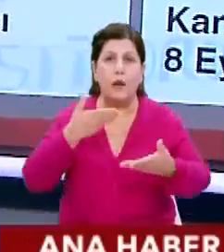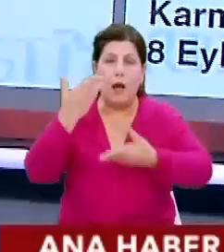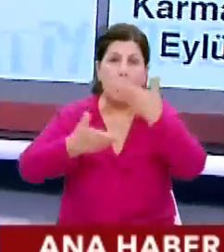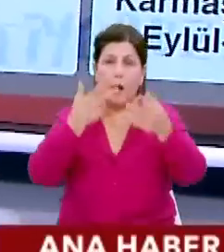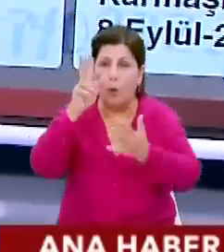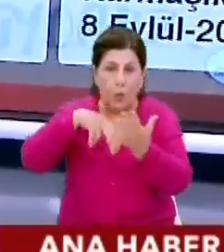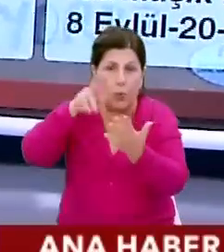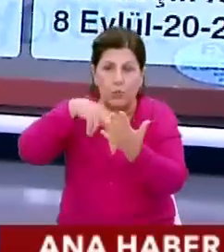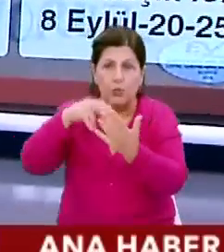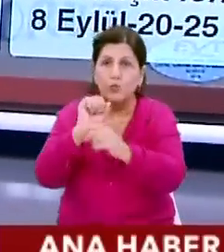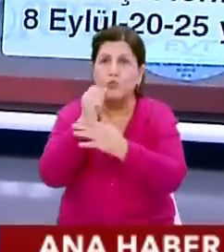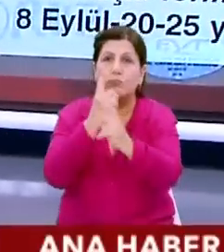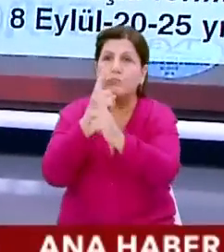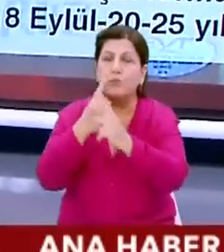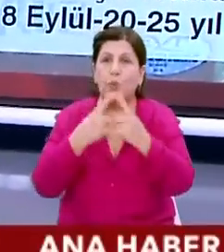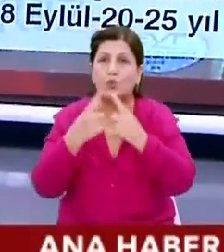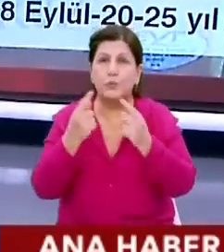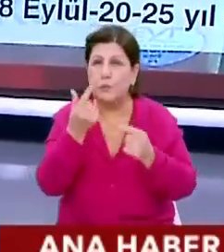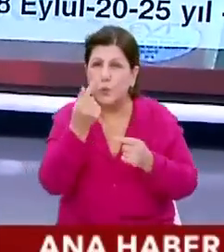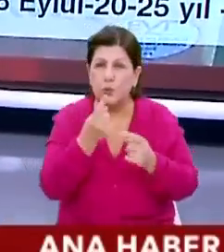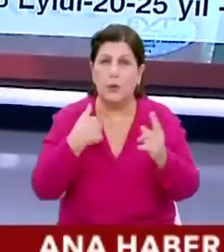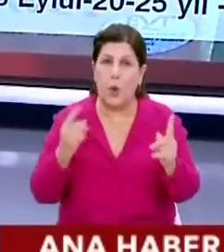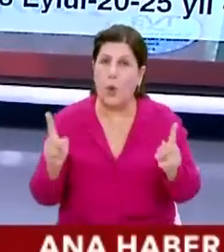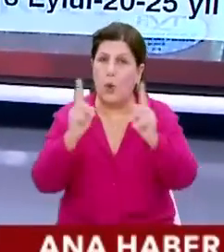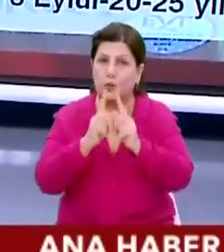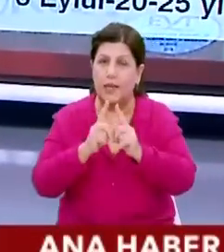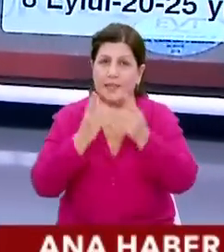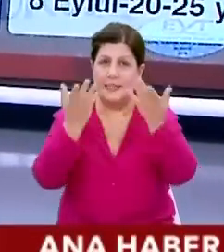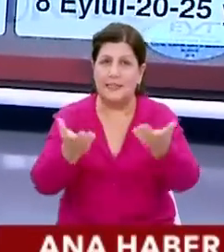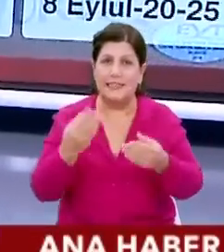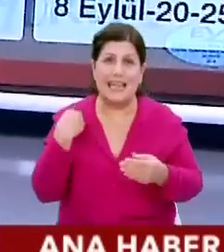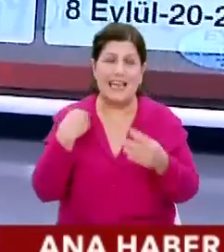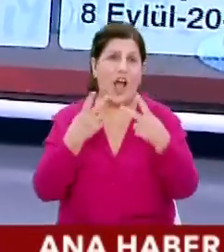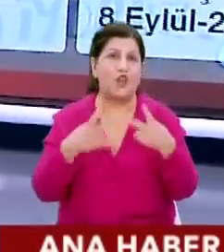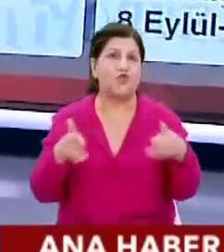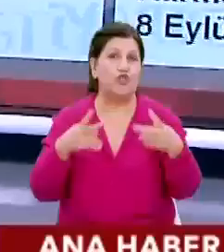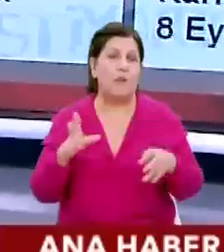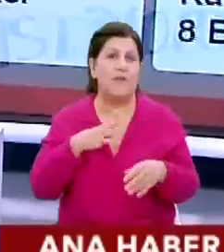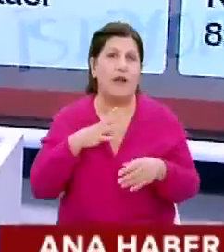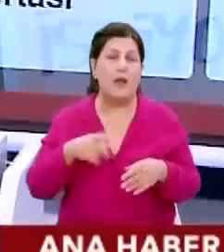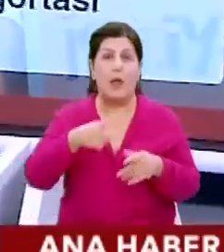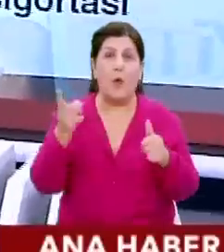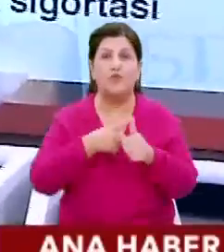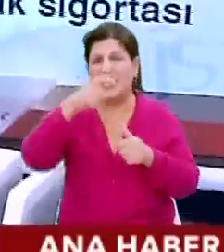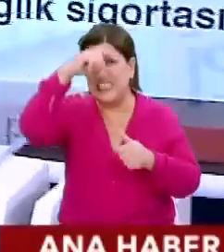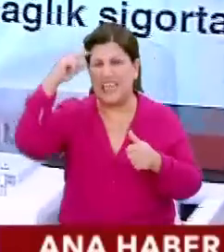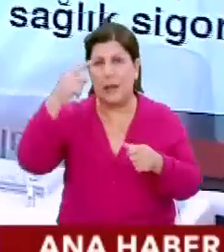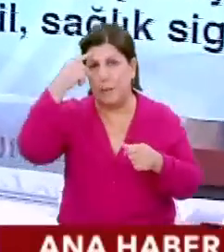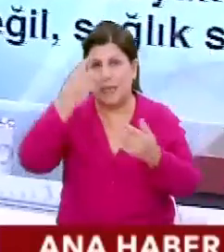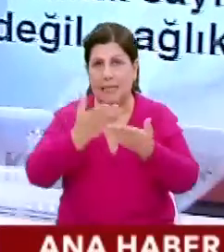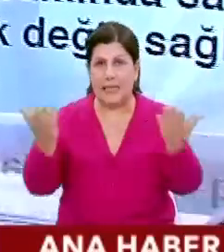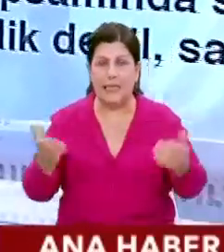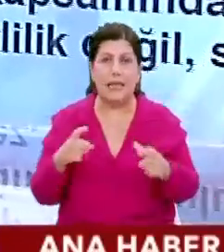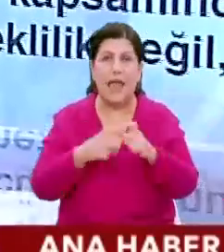uzmanlarla konuştum Bir küçücük özet size yeni açıklamalar var önce sıcak bilgi evet